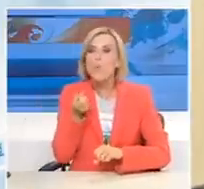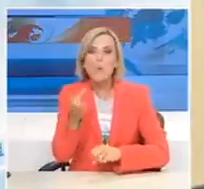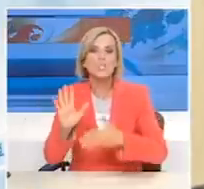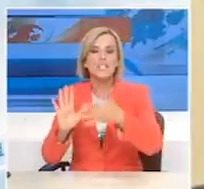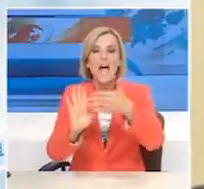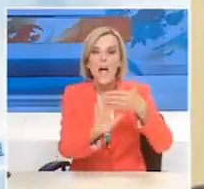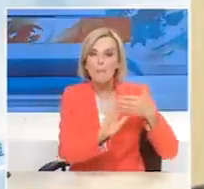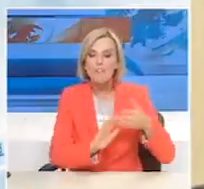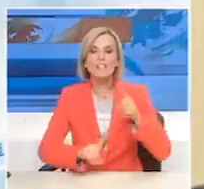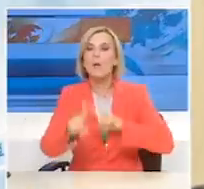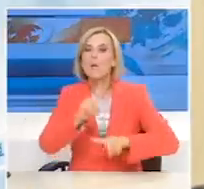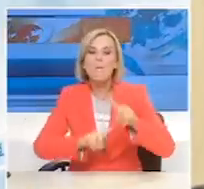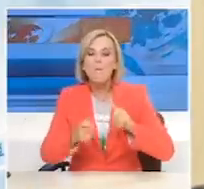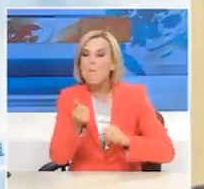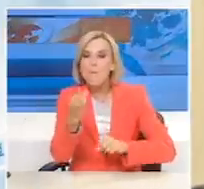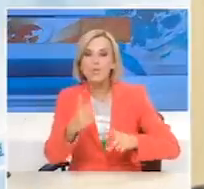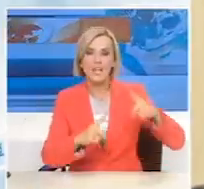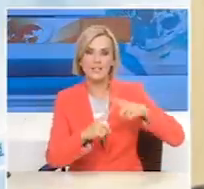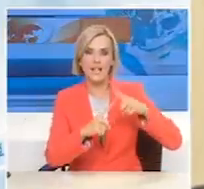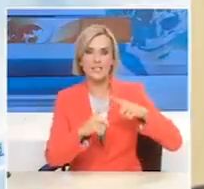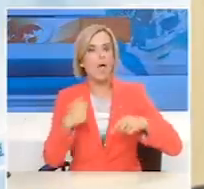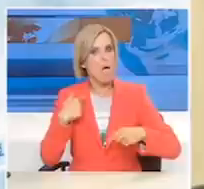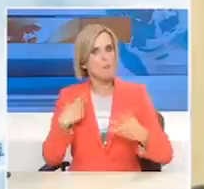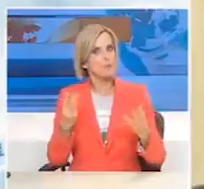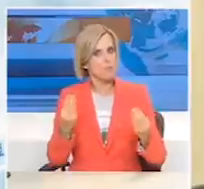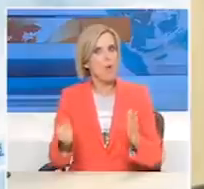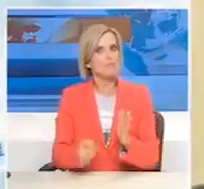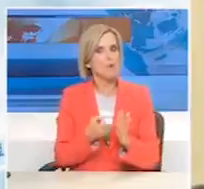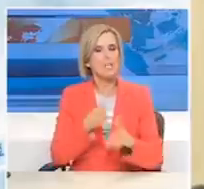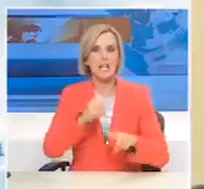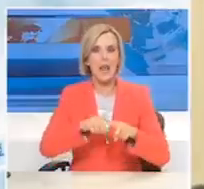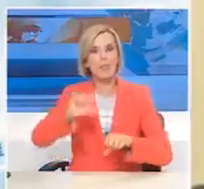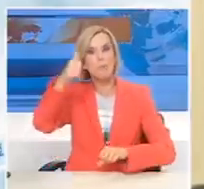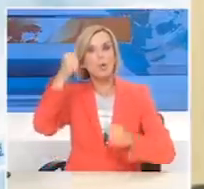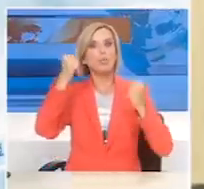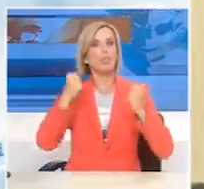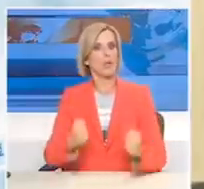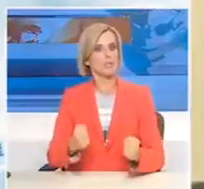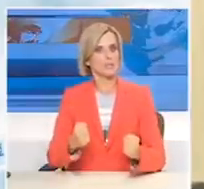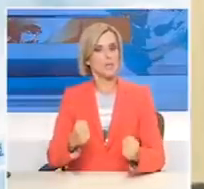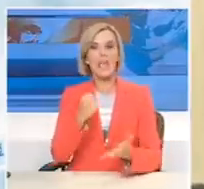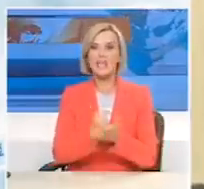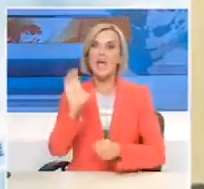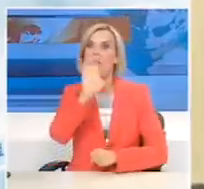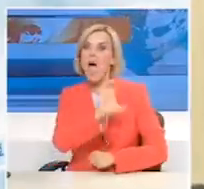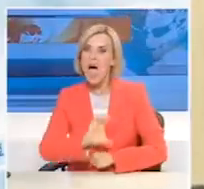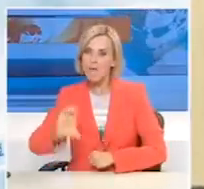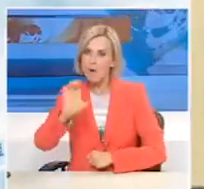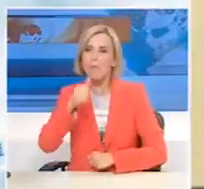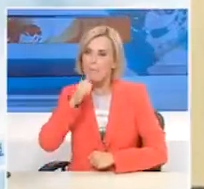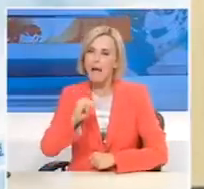τεστ. Έχουμε βρεθεί αρκετές ημέρες στην πρώτη θέση και σε κάθε περίπτωση σε ευρωπαϊκό επίπεδο βρισκόμαστε στις πρώτες